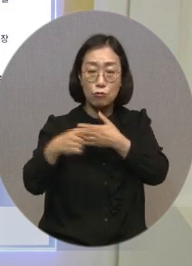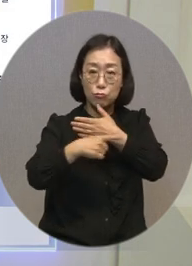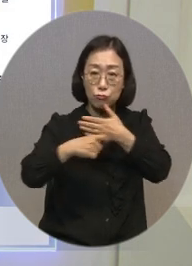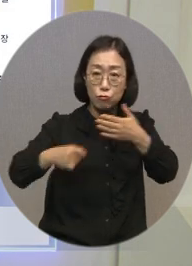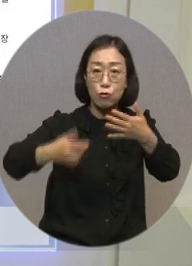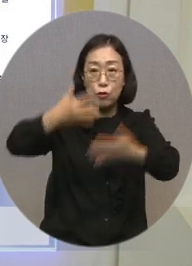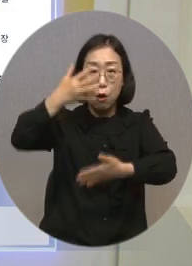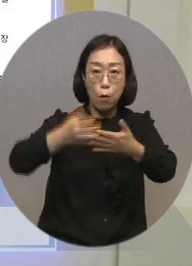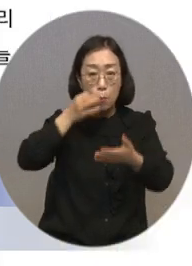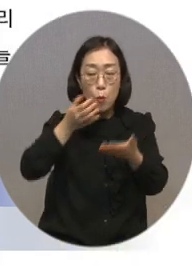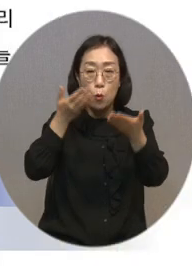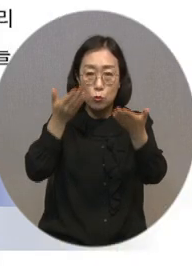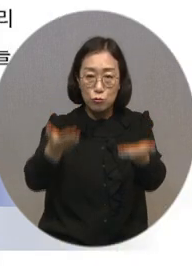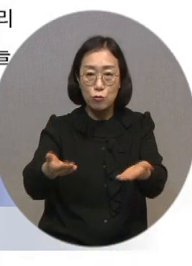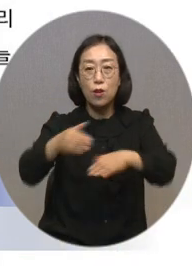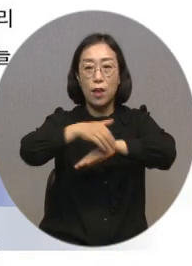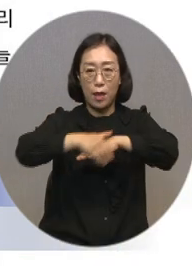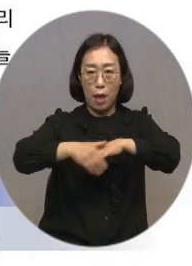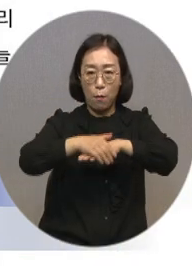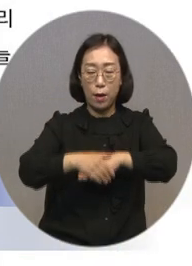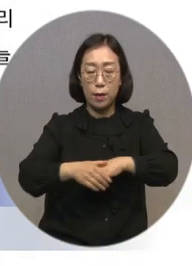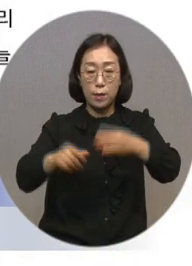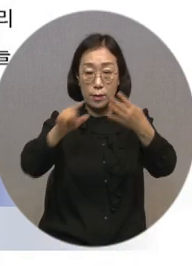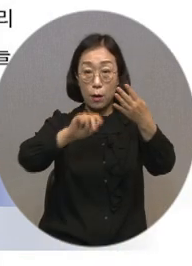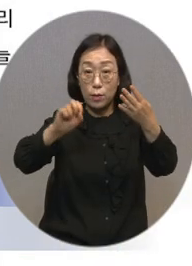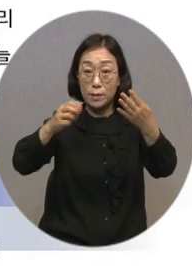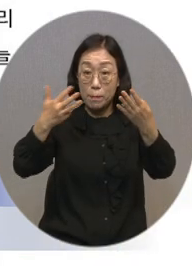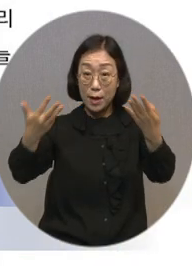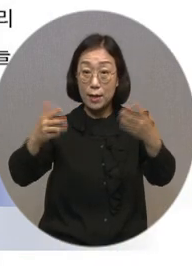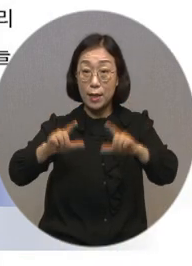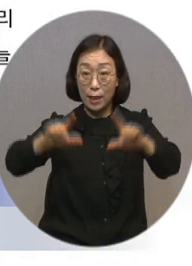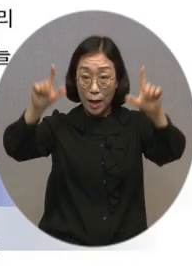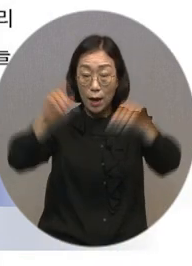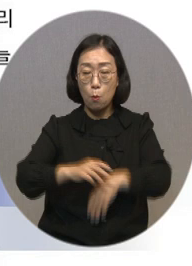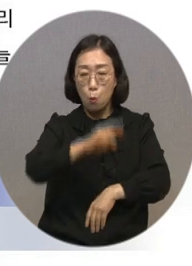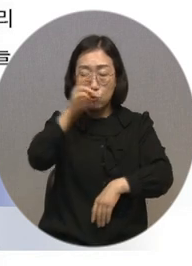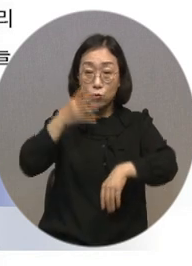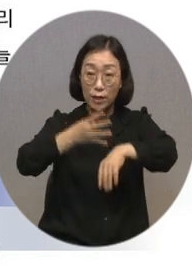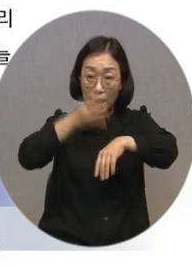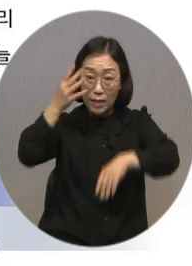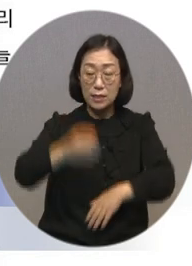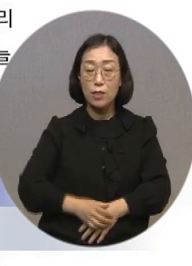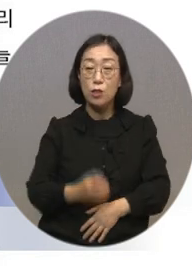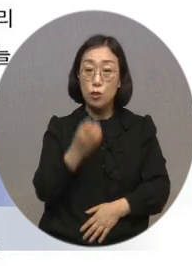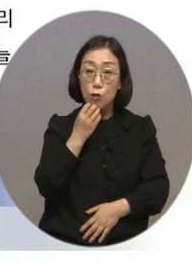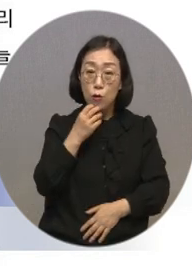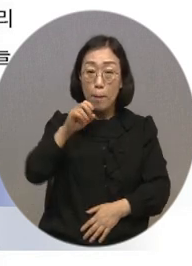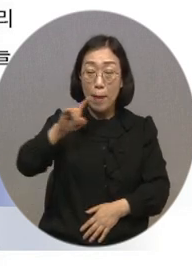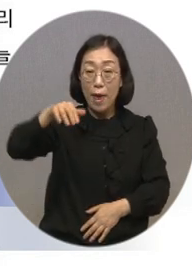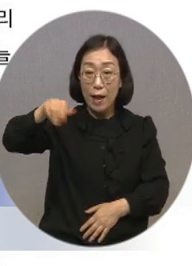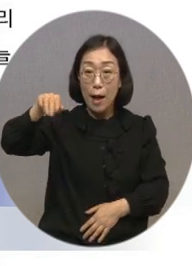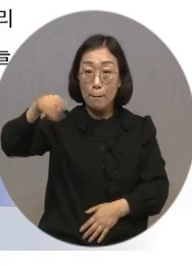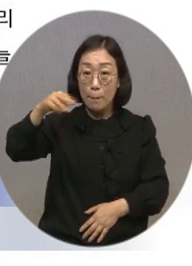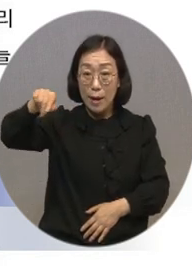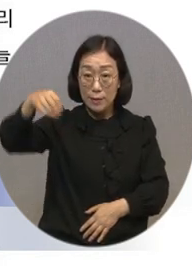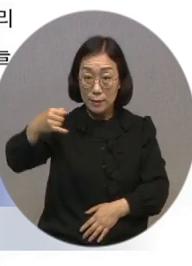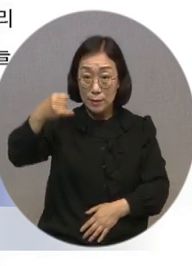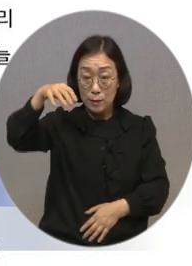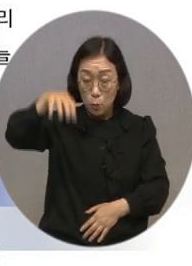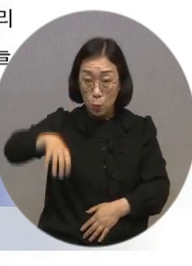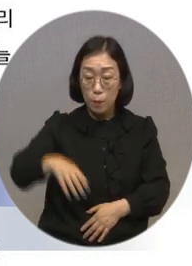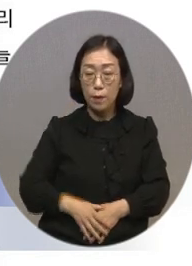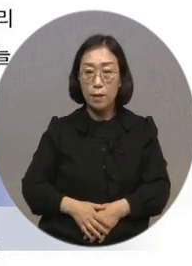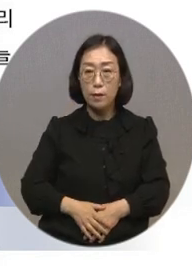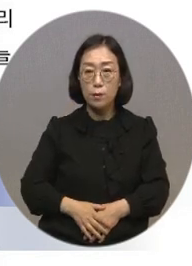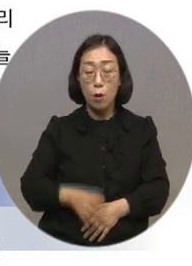시간을 갔습니다 오는 4월 28일 오후 4시 서울 삼성동에 위치한 메가박스 코엑스점에서